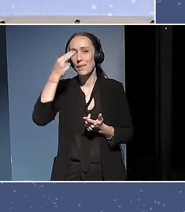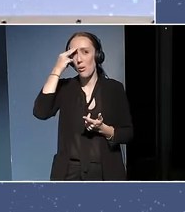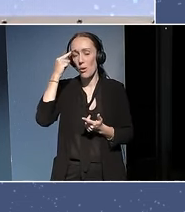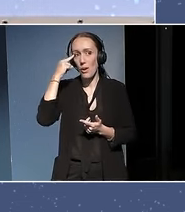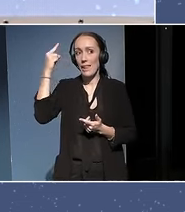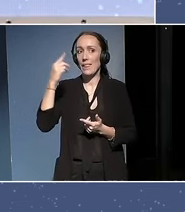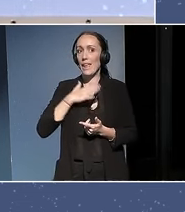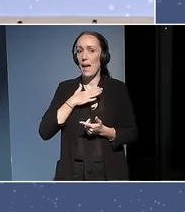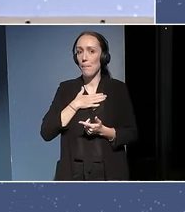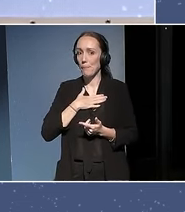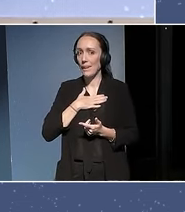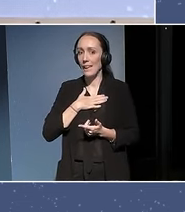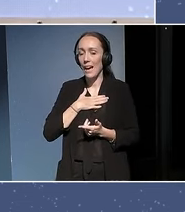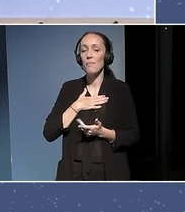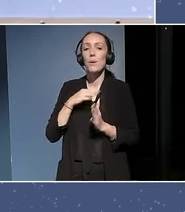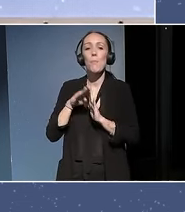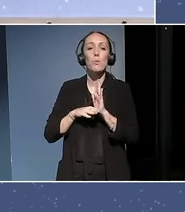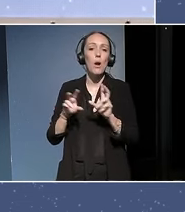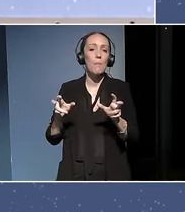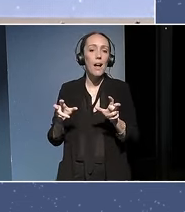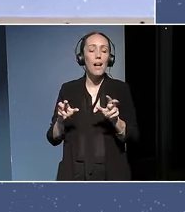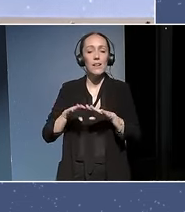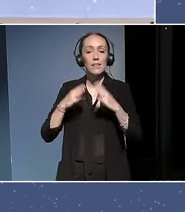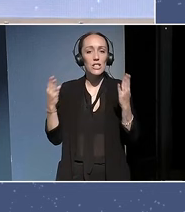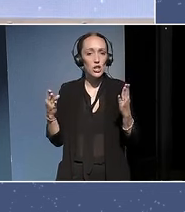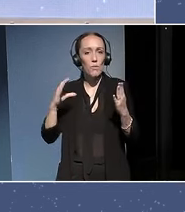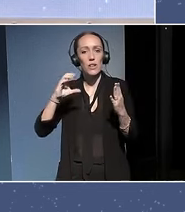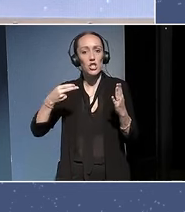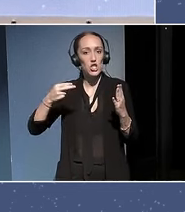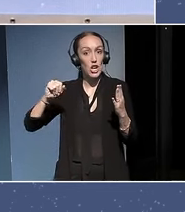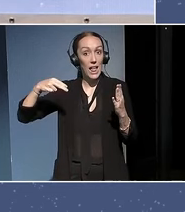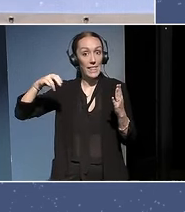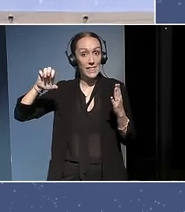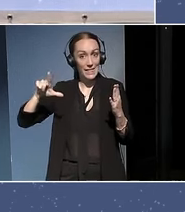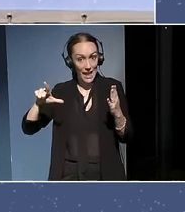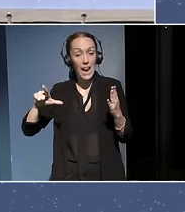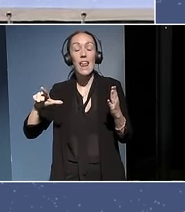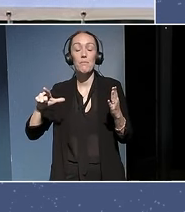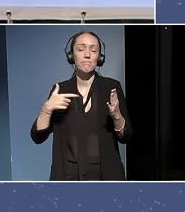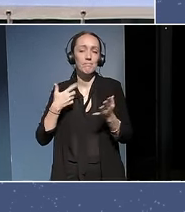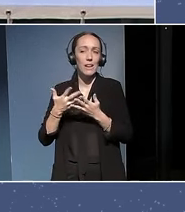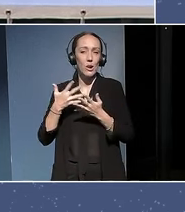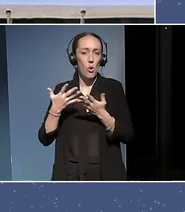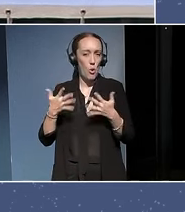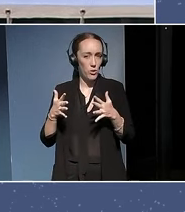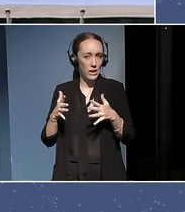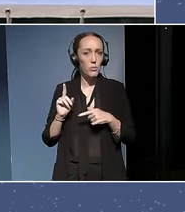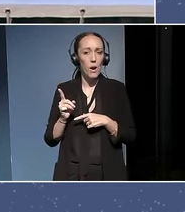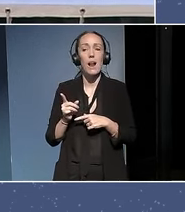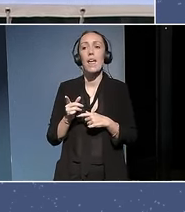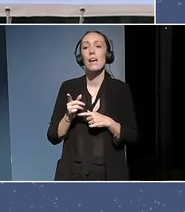di Discovery Channel eh E poi hanno fatto una scena dove si vede lo spinosauro che messo di traverso rispetto al